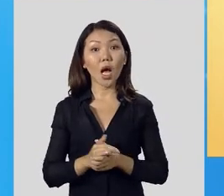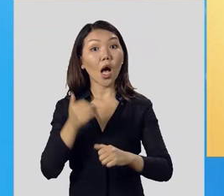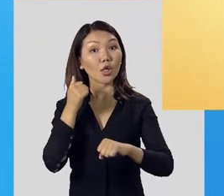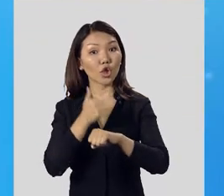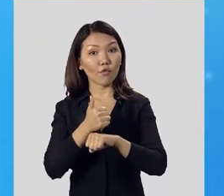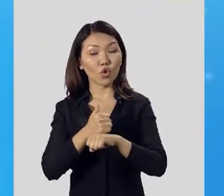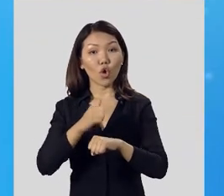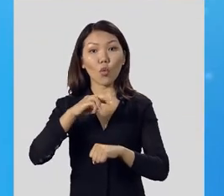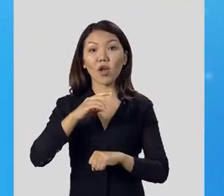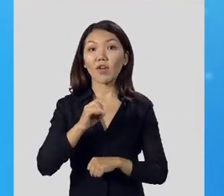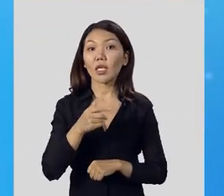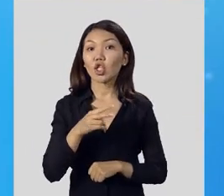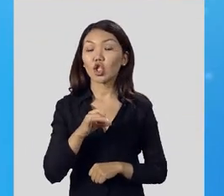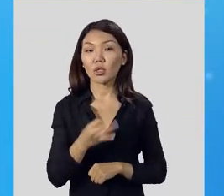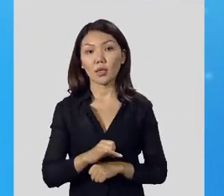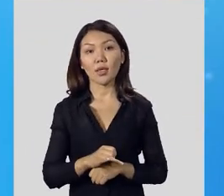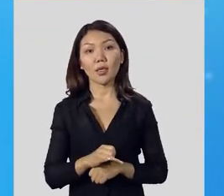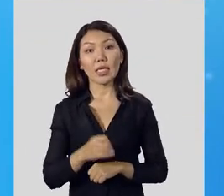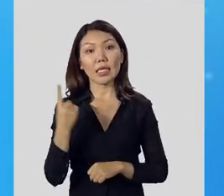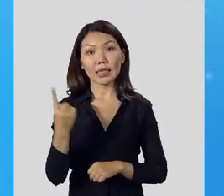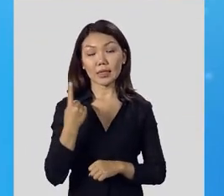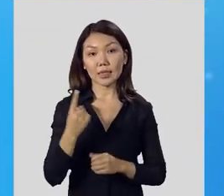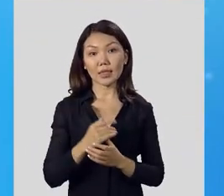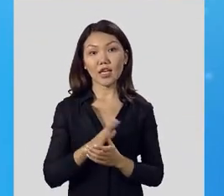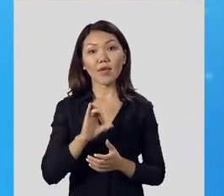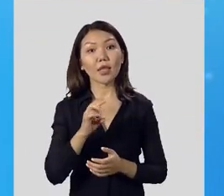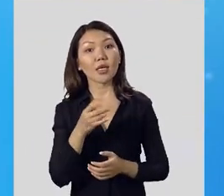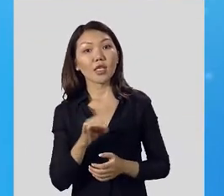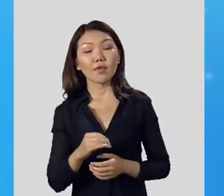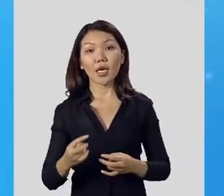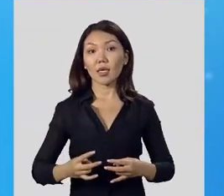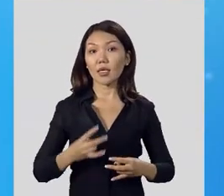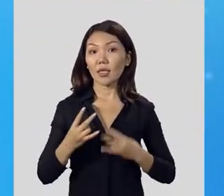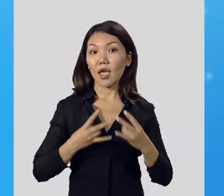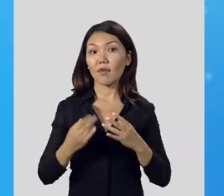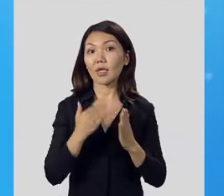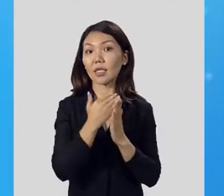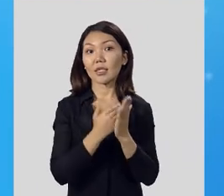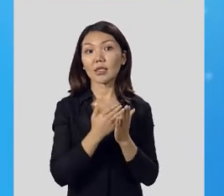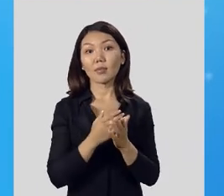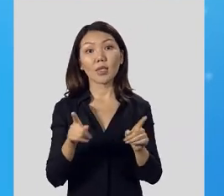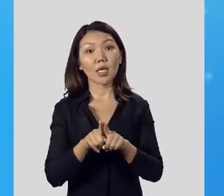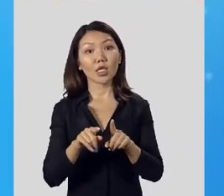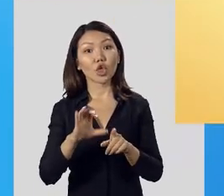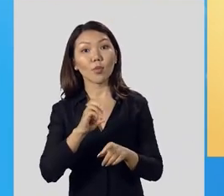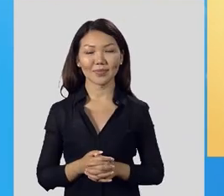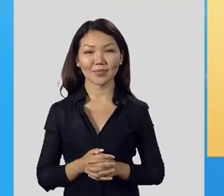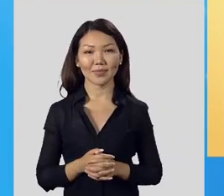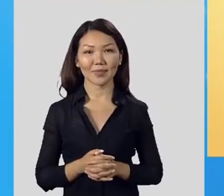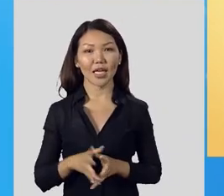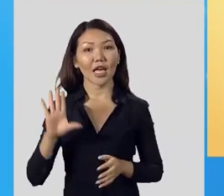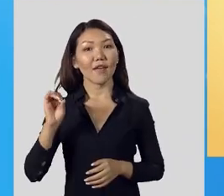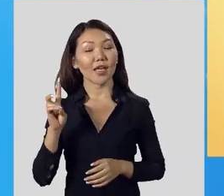Основной морфологической единицей вегетативной нервной системы, как и соматической, является нейрон.